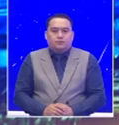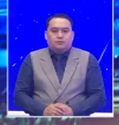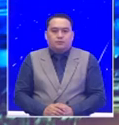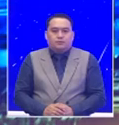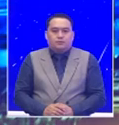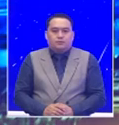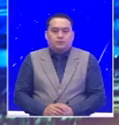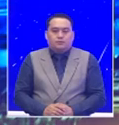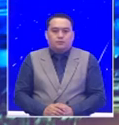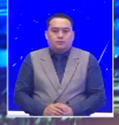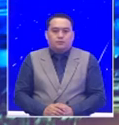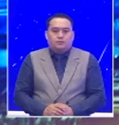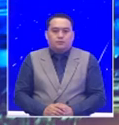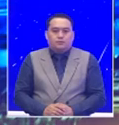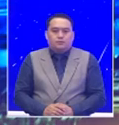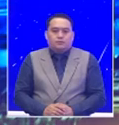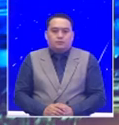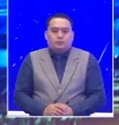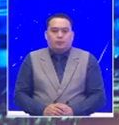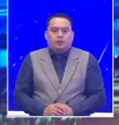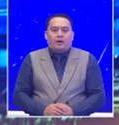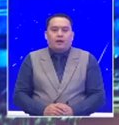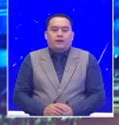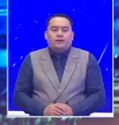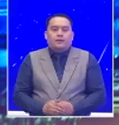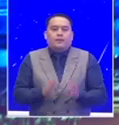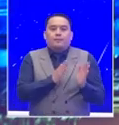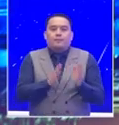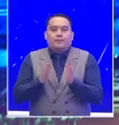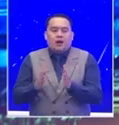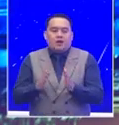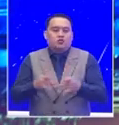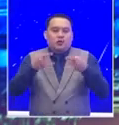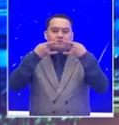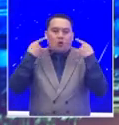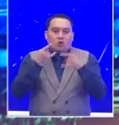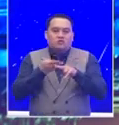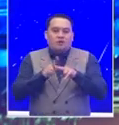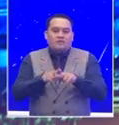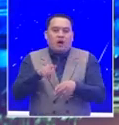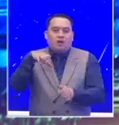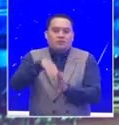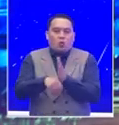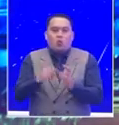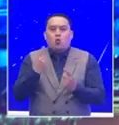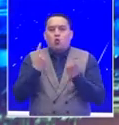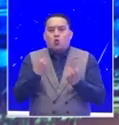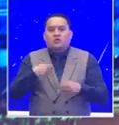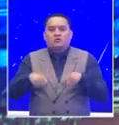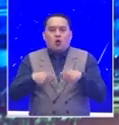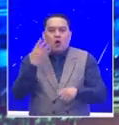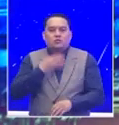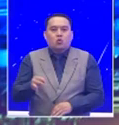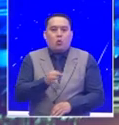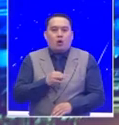К новостям региона. Стой, предъяви маску. Режим чрезвычайного положения внес корректировки в работу одного из крупнейших рынков